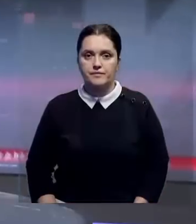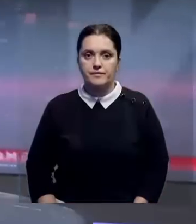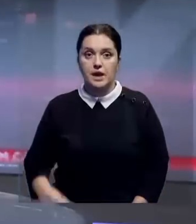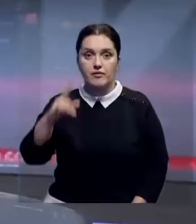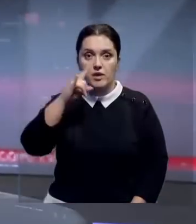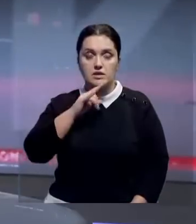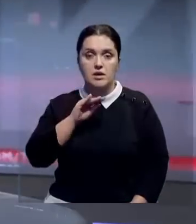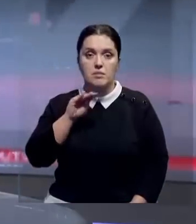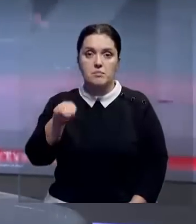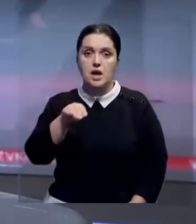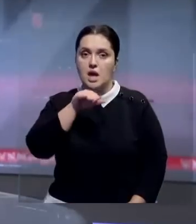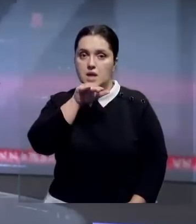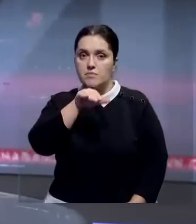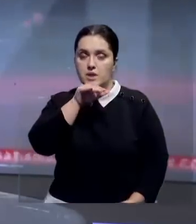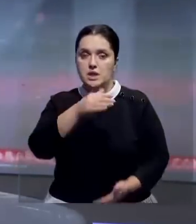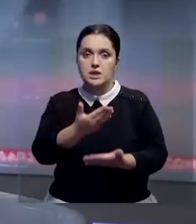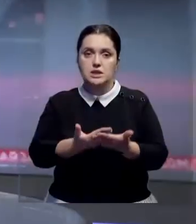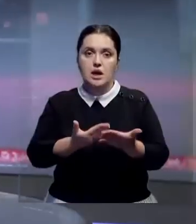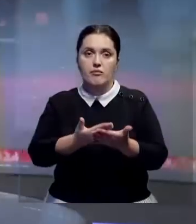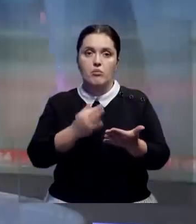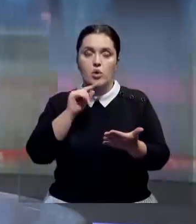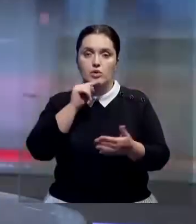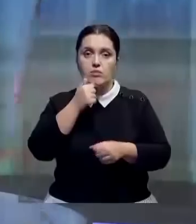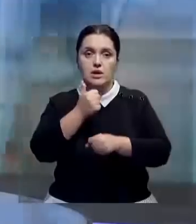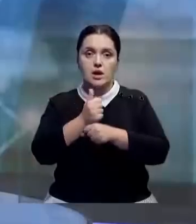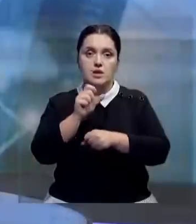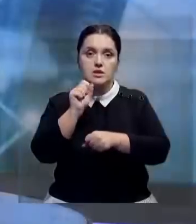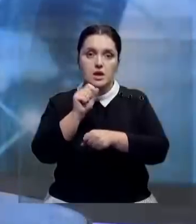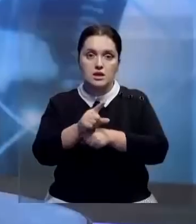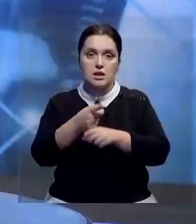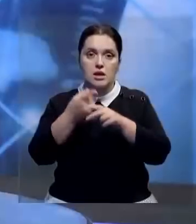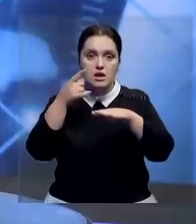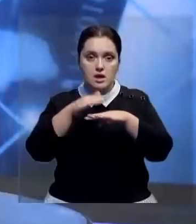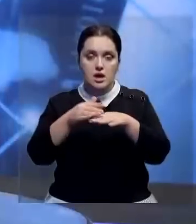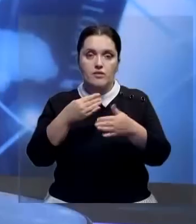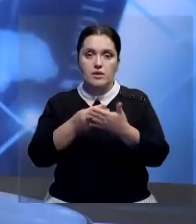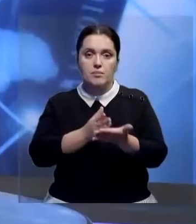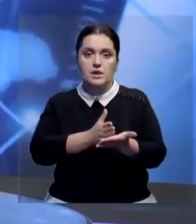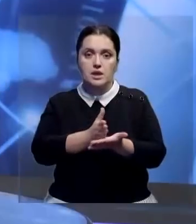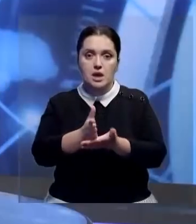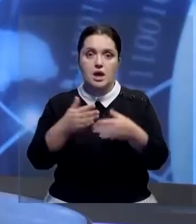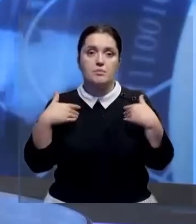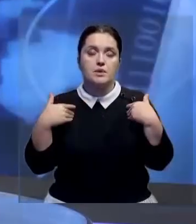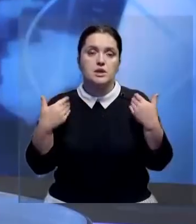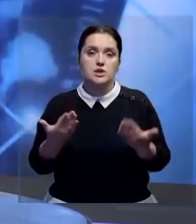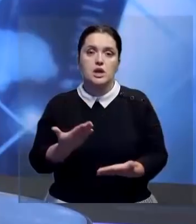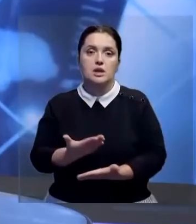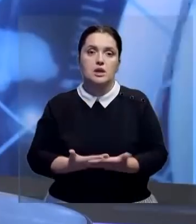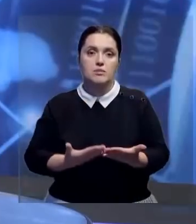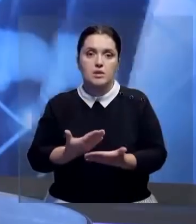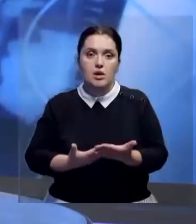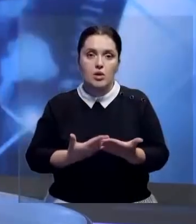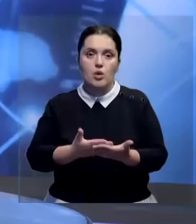В Казахстане появится экспертный совет по экономике. Главная задача нового органа – анализ финансовой политики страны. Предложения